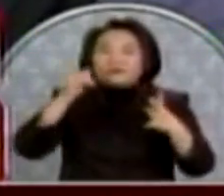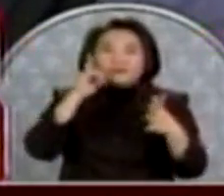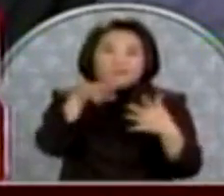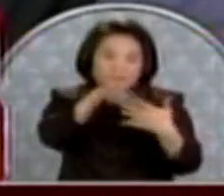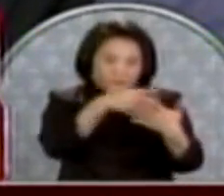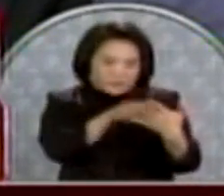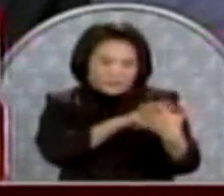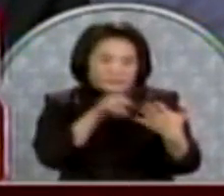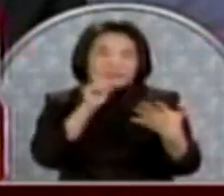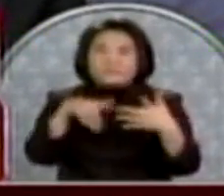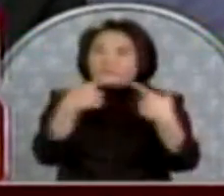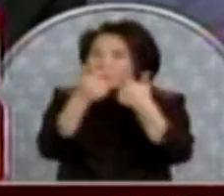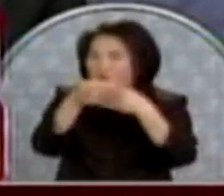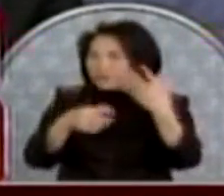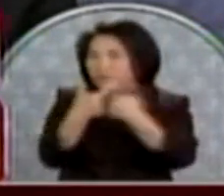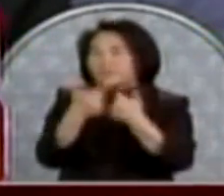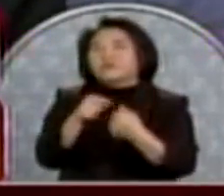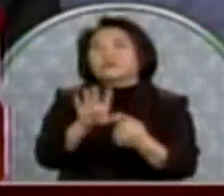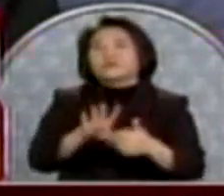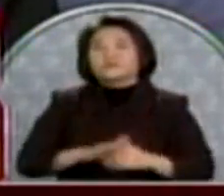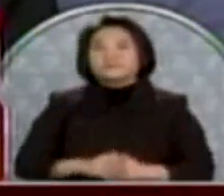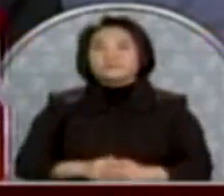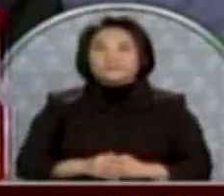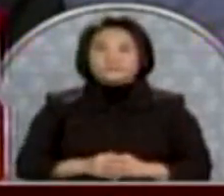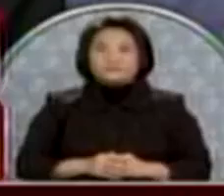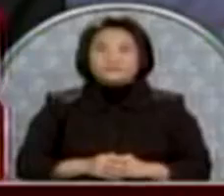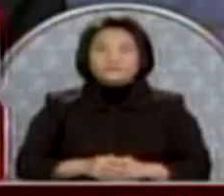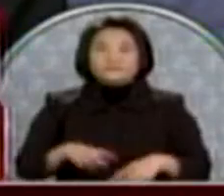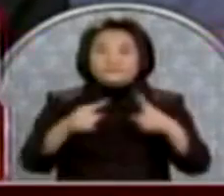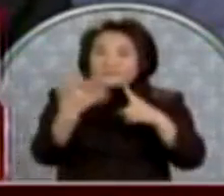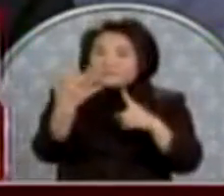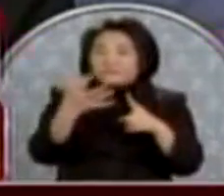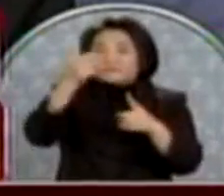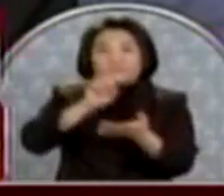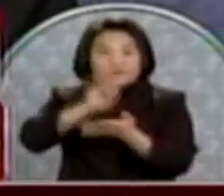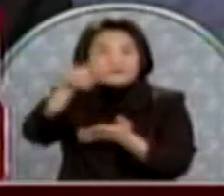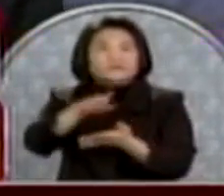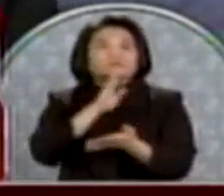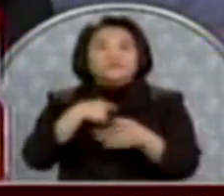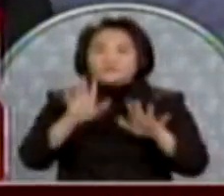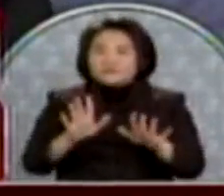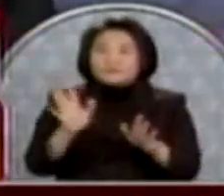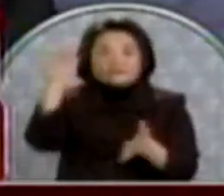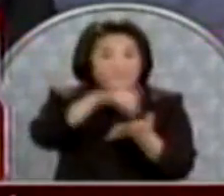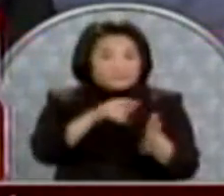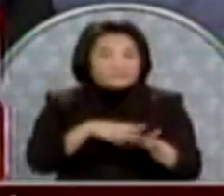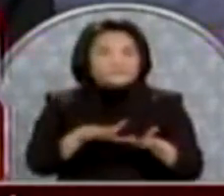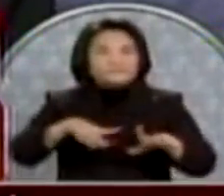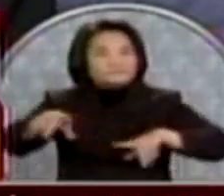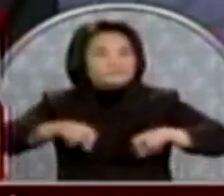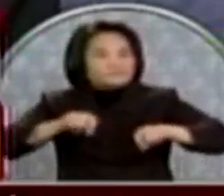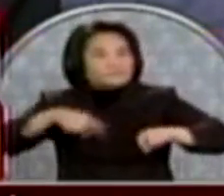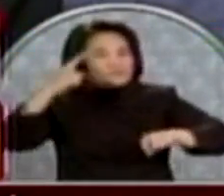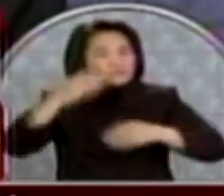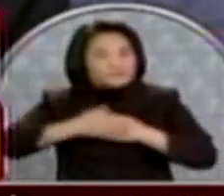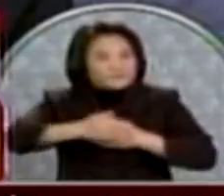国的格式所提出来的第一份人权报告。所以我觉得人权咨询委员会目前运作的状况还